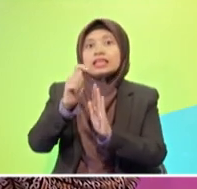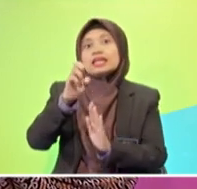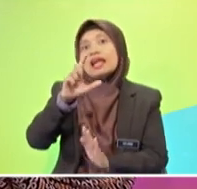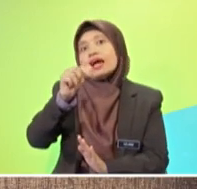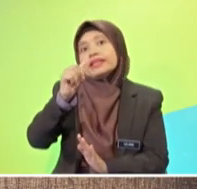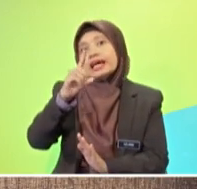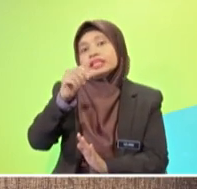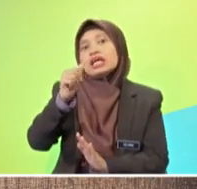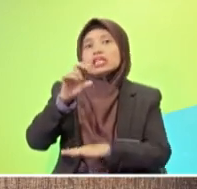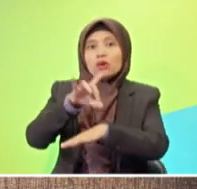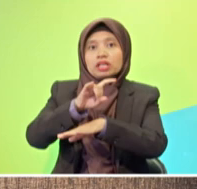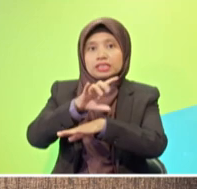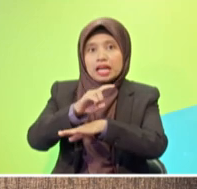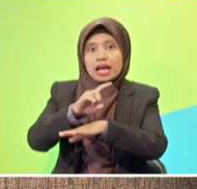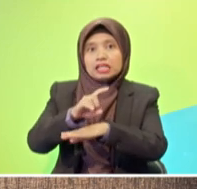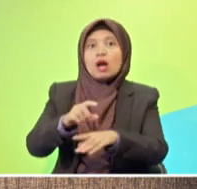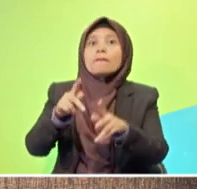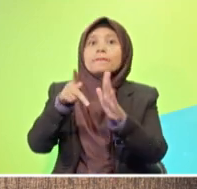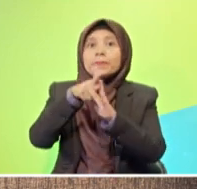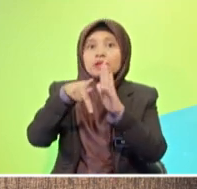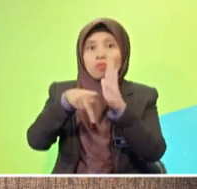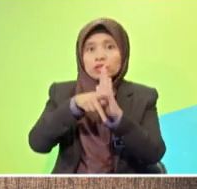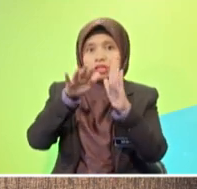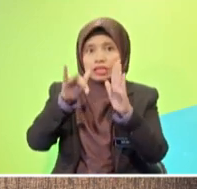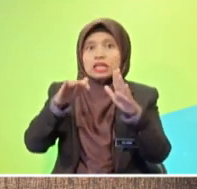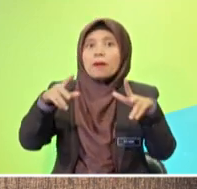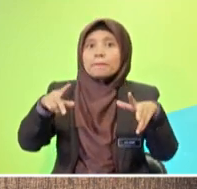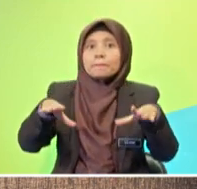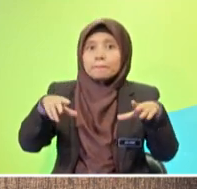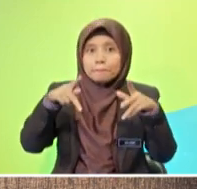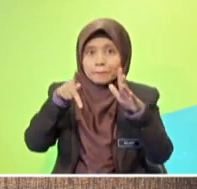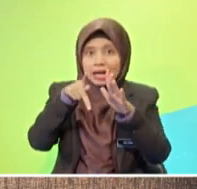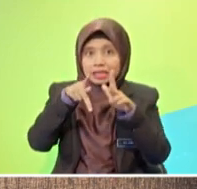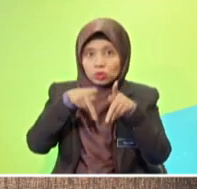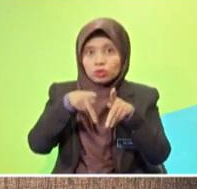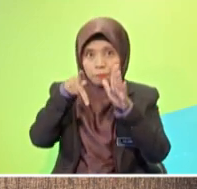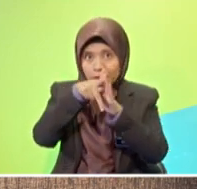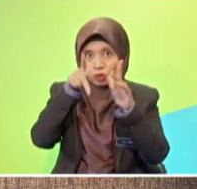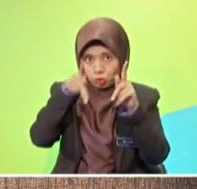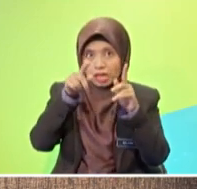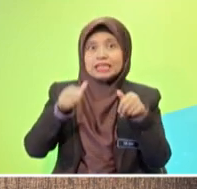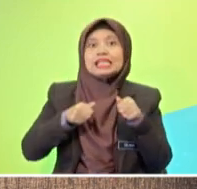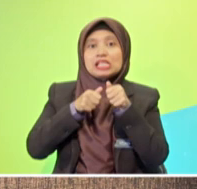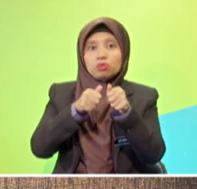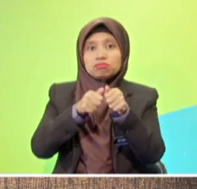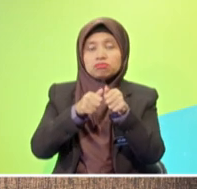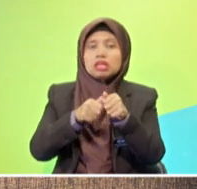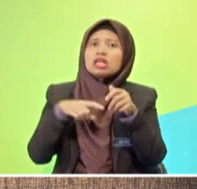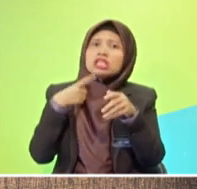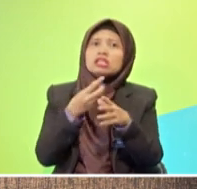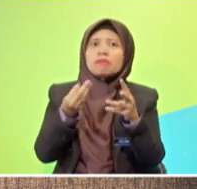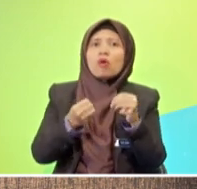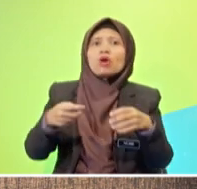perbuatan yang patut diikuti jadi ini menunjukkan pada hari ini ada beberapa kisah yang kita naik haji